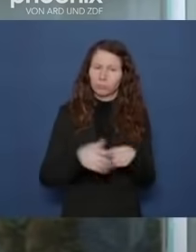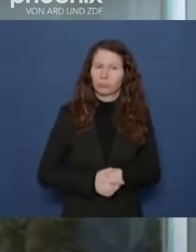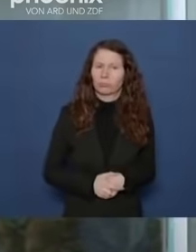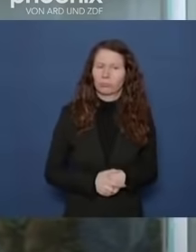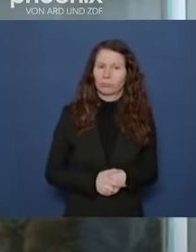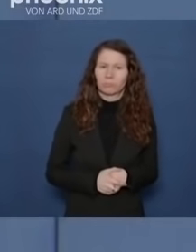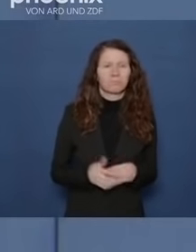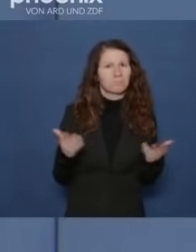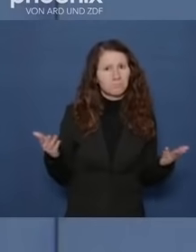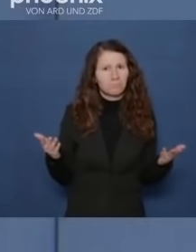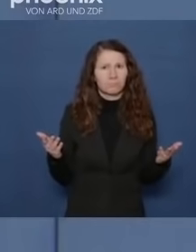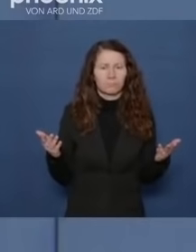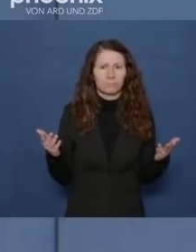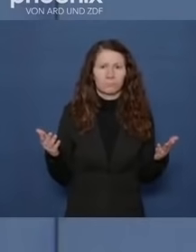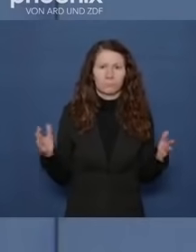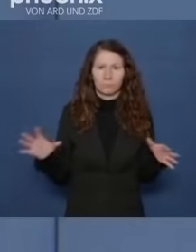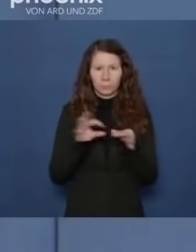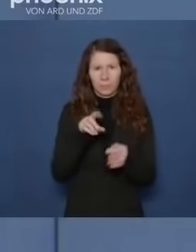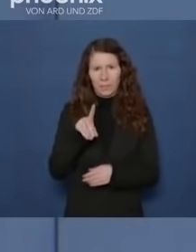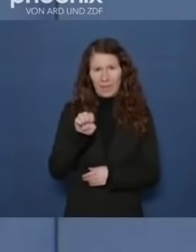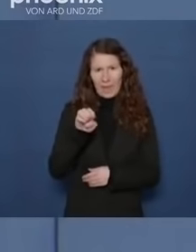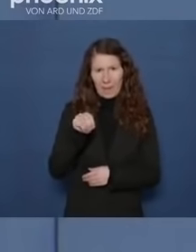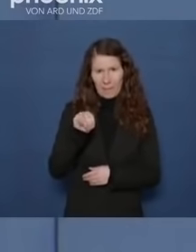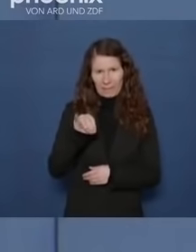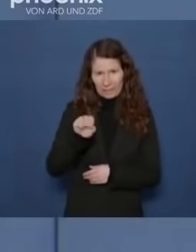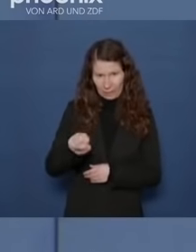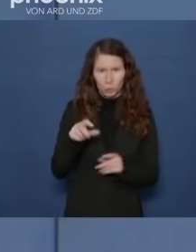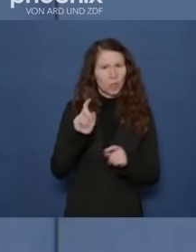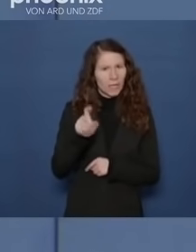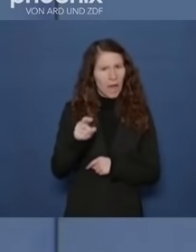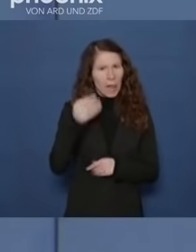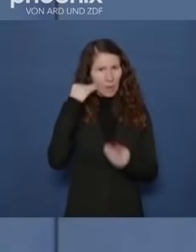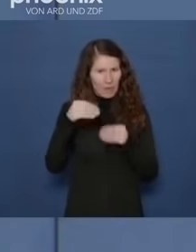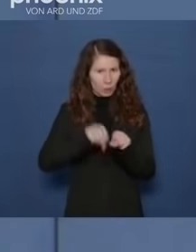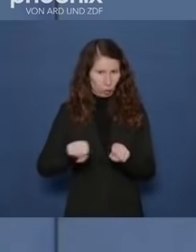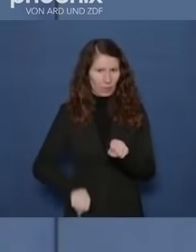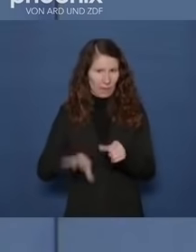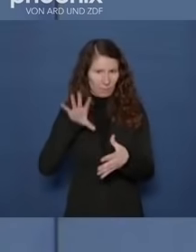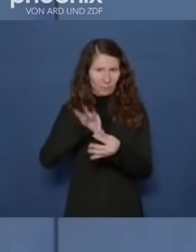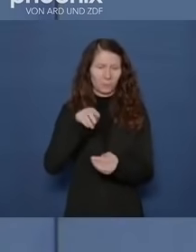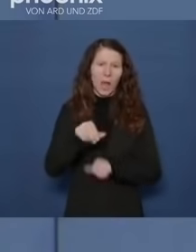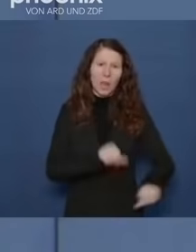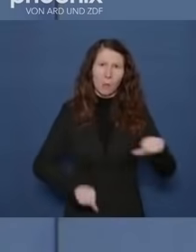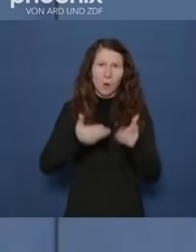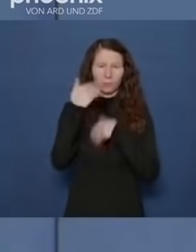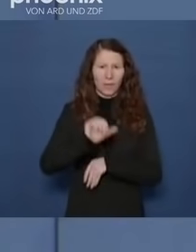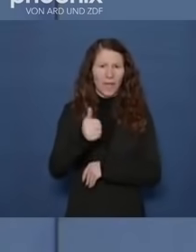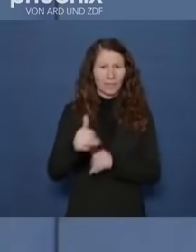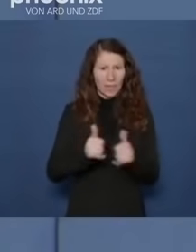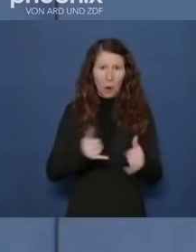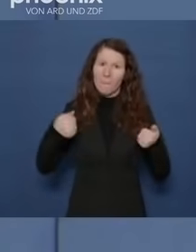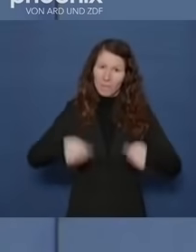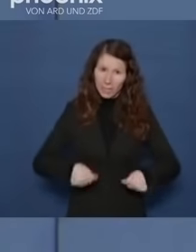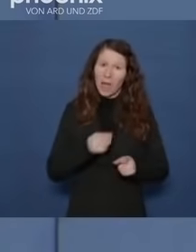Da sei vielleicht noch mal auf DEMIS verwiesen, das digitale Meldesystem. wo die Labore seit dem 01.01. verpflichtend